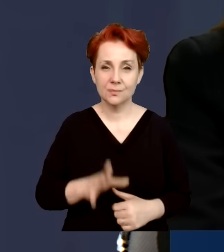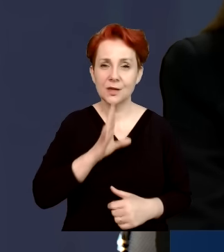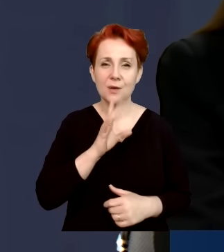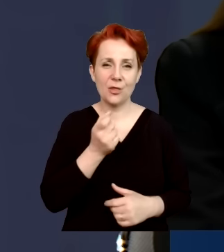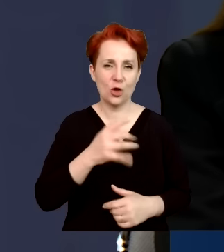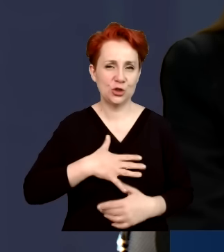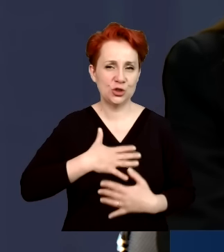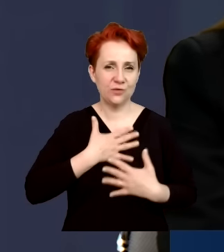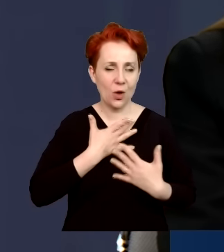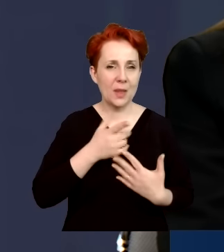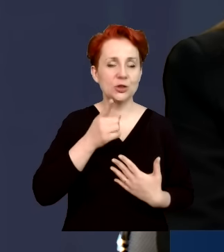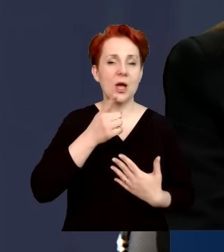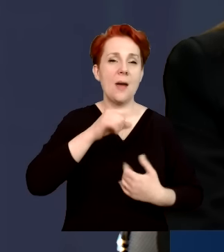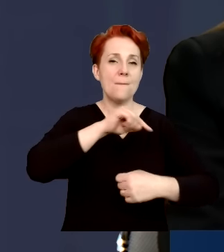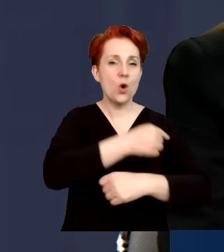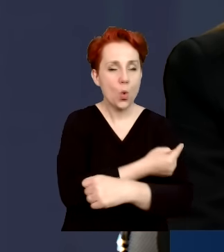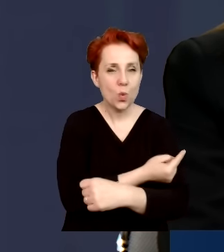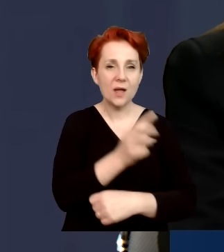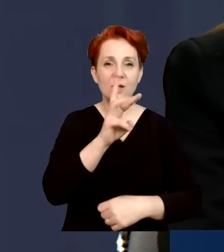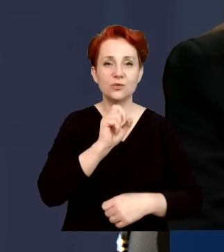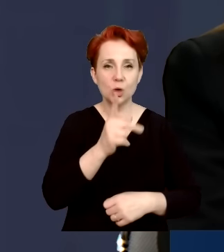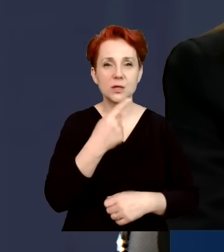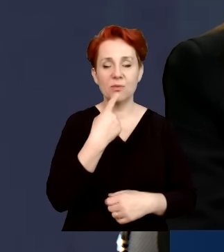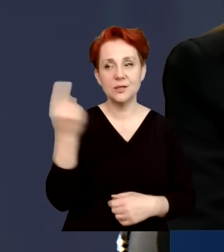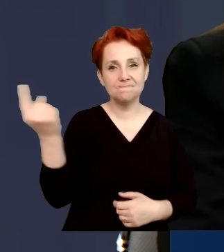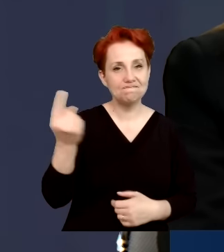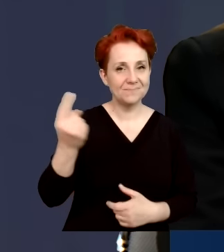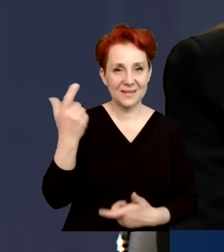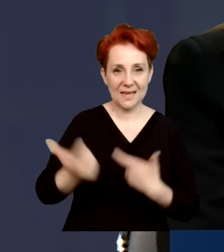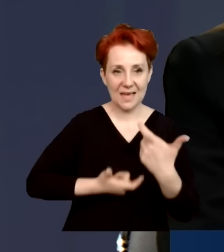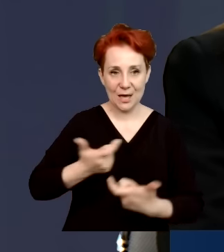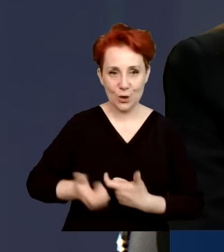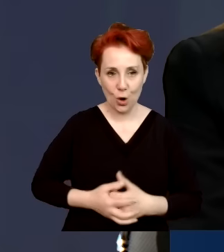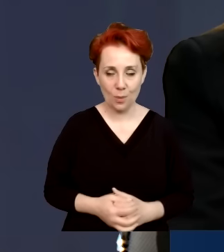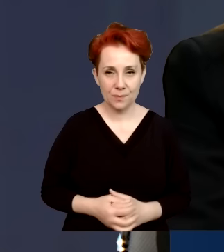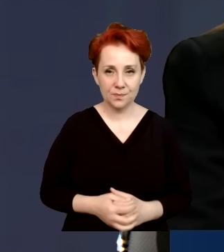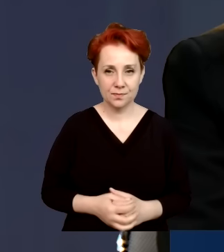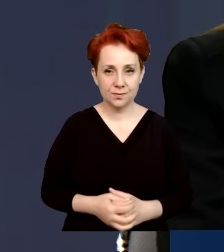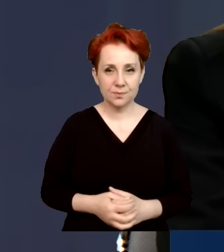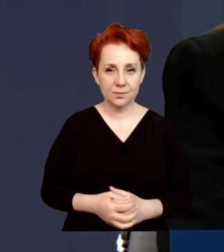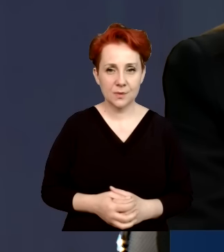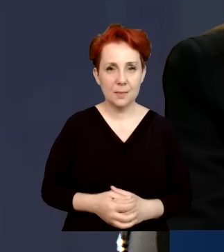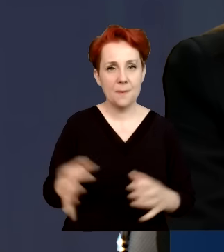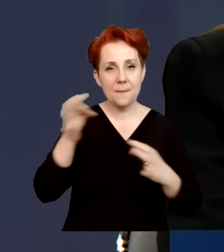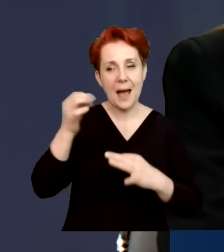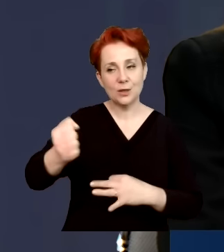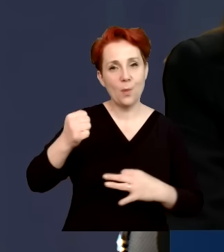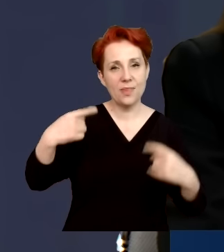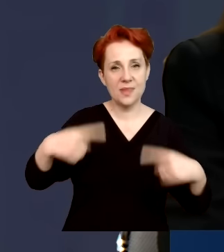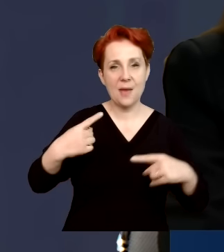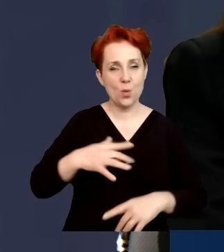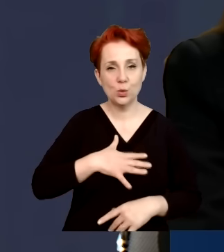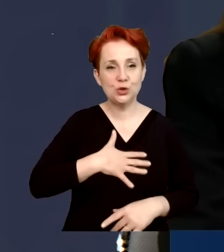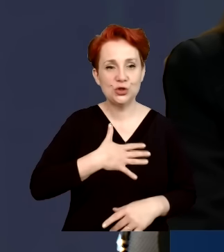jej zagroziła. Pogroziła. Powiedziała w ten sposób, no, że żeby się pani poseł przypadkiem nie zdziwiła, że